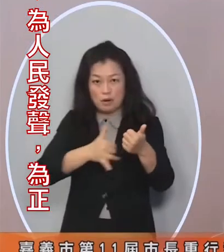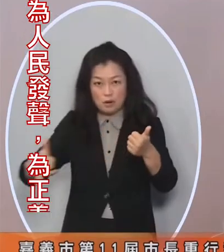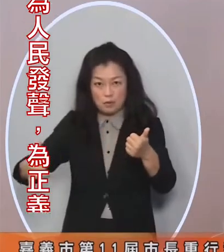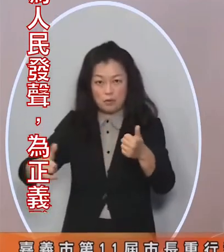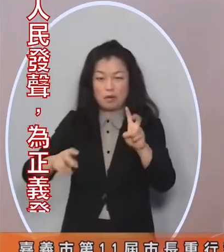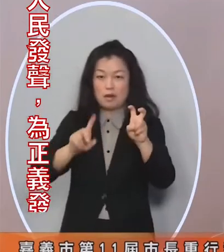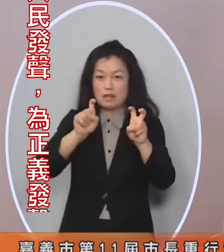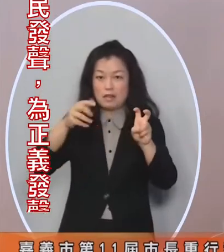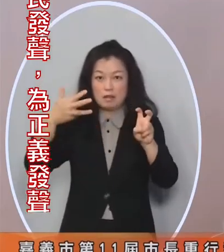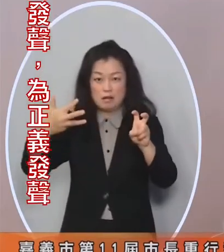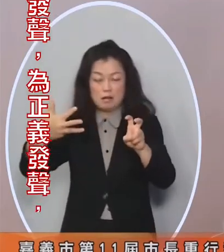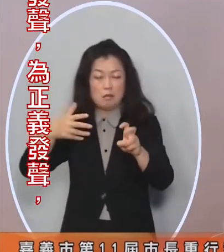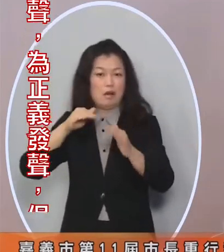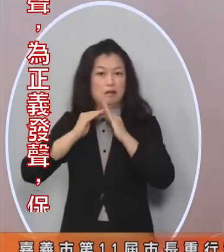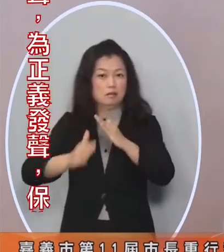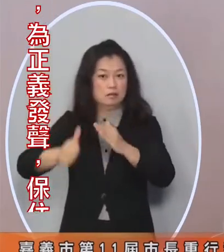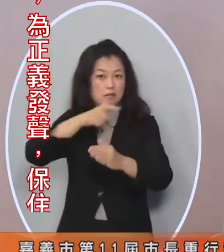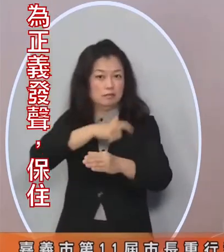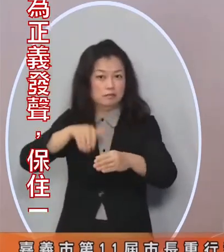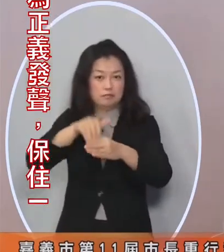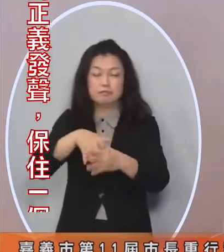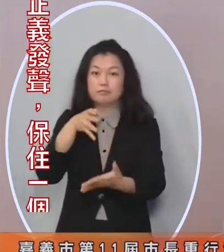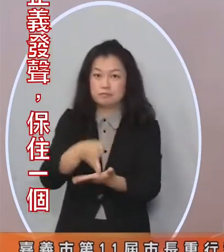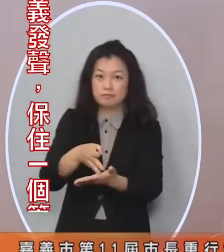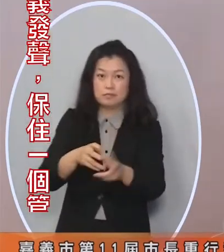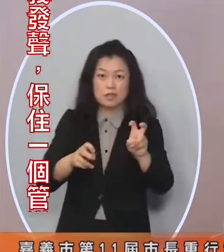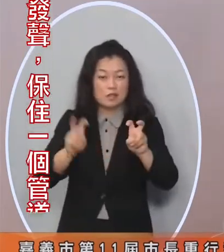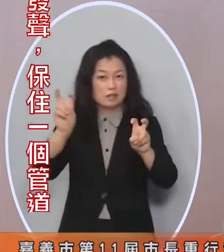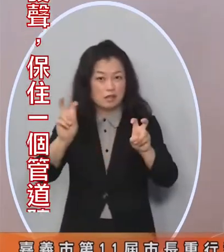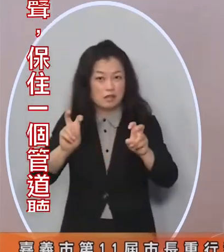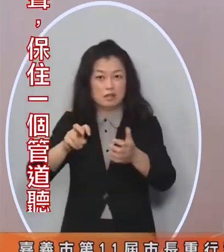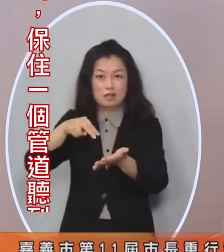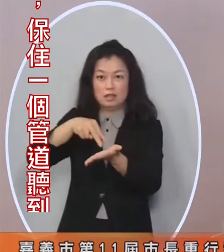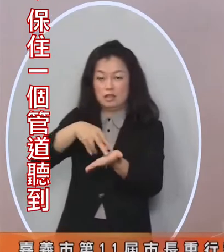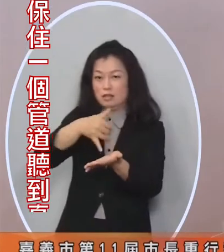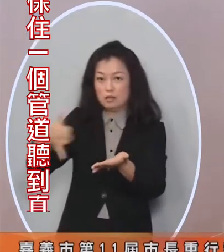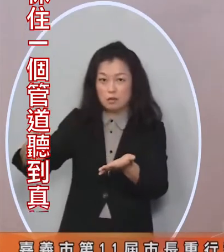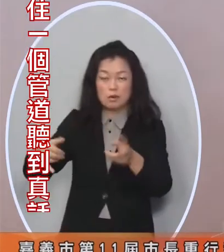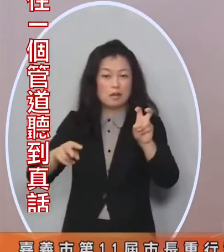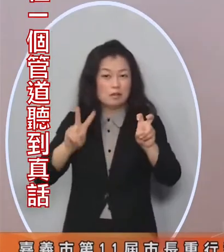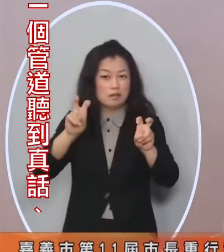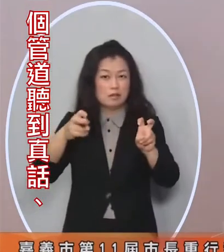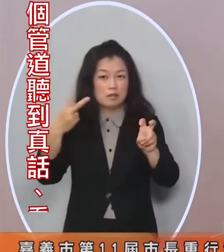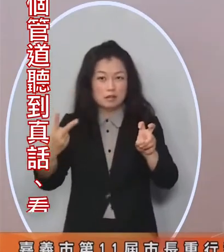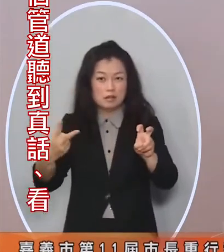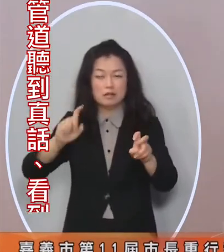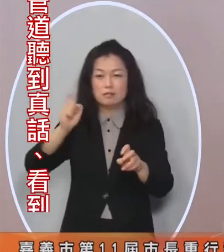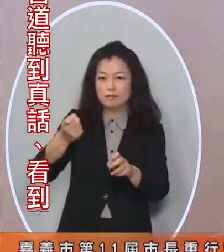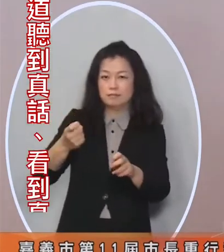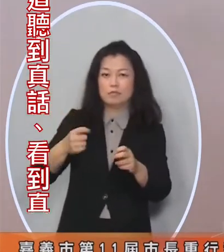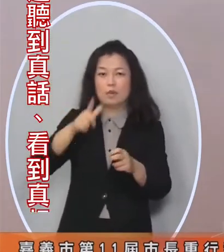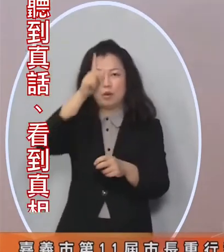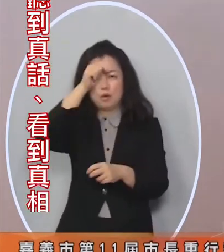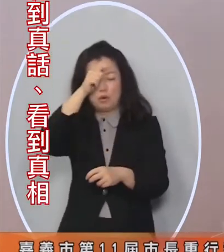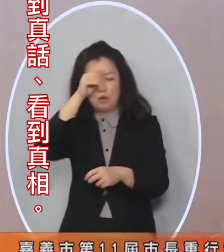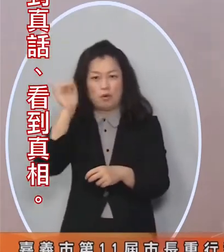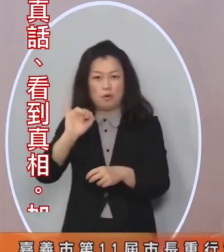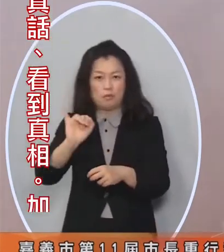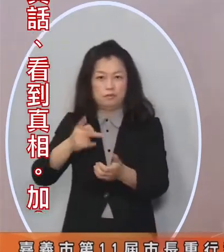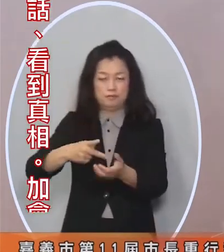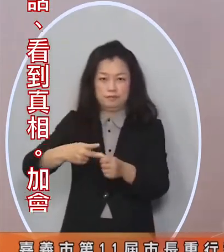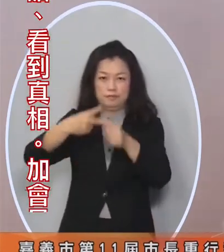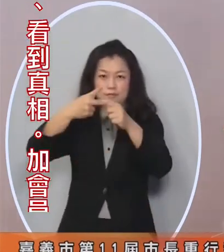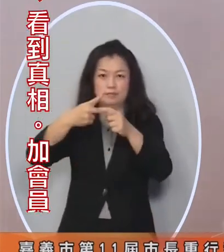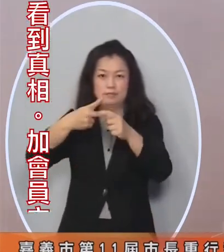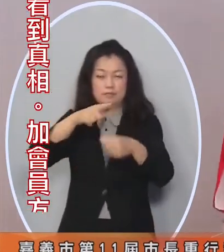第一次选市长，2020我跟黄美惠选立委，2022我又跟黄敏惠第二次选市长。